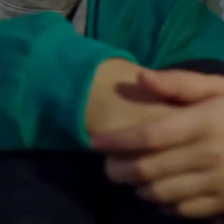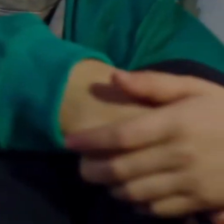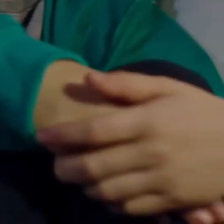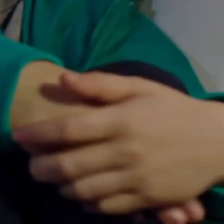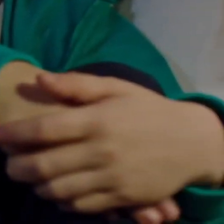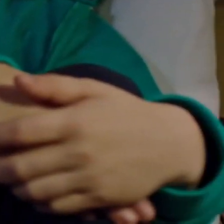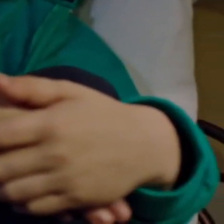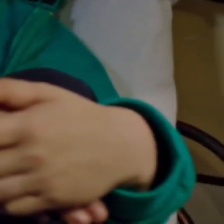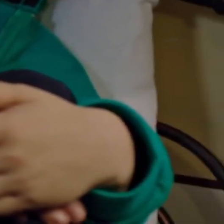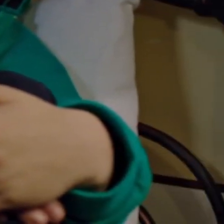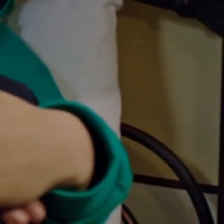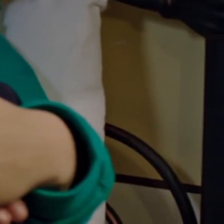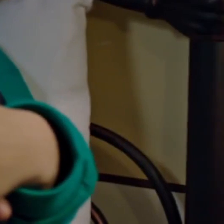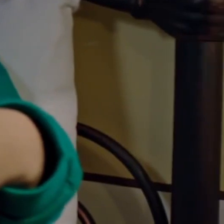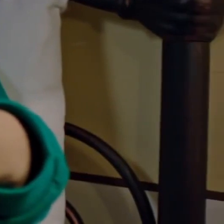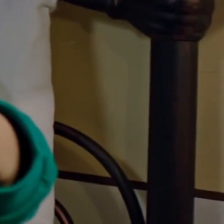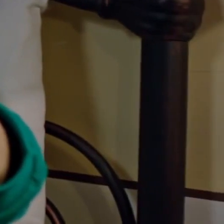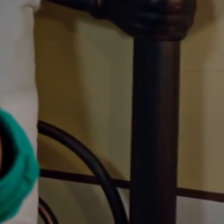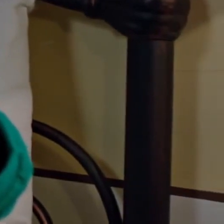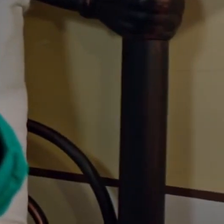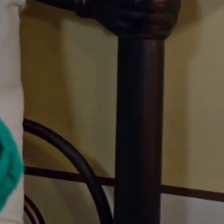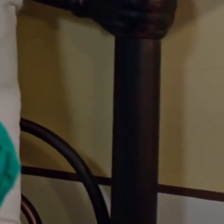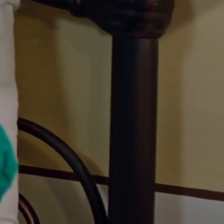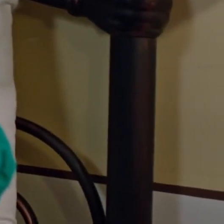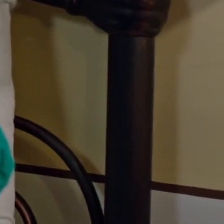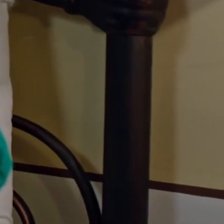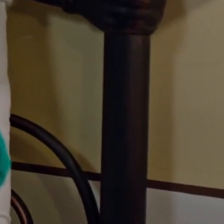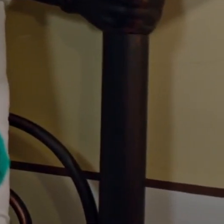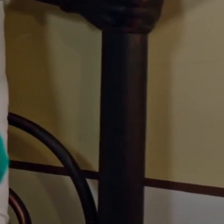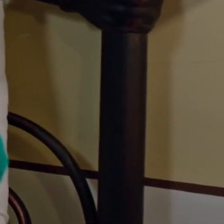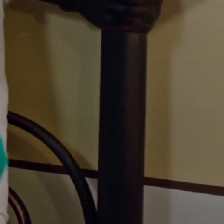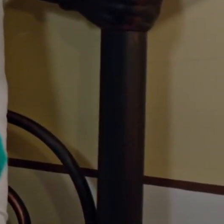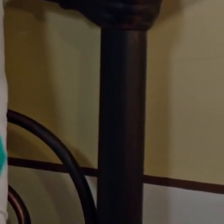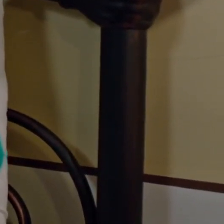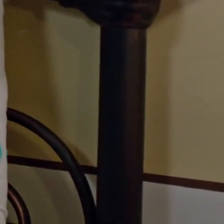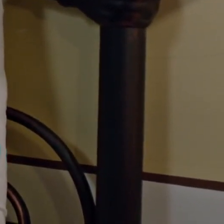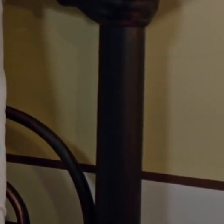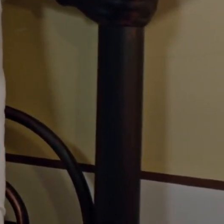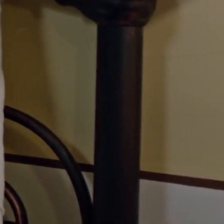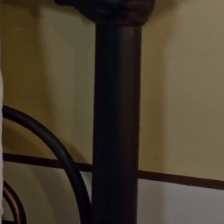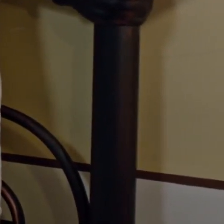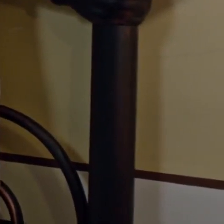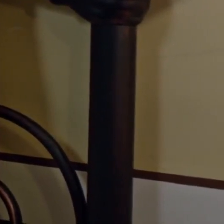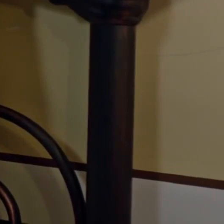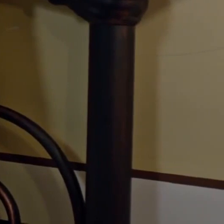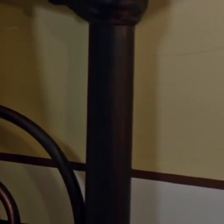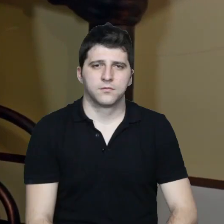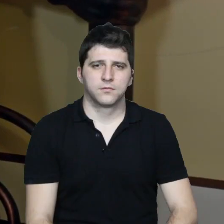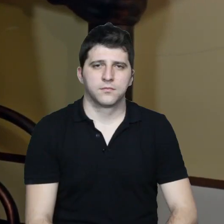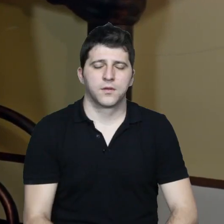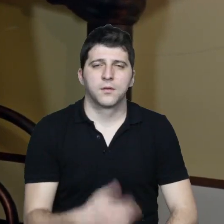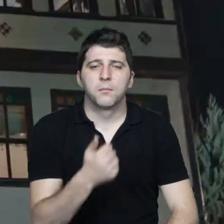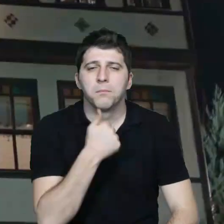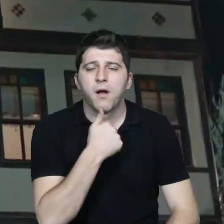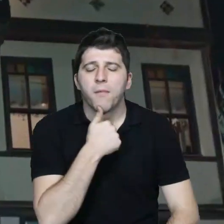Arda odasında yatağın başlığına sırtını yaslayıp bacaklarını karnına çekmiş uzaklara bakıyor. Yüzü çok solgun.